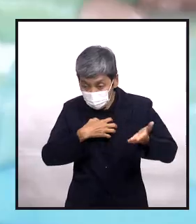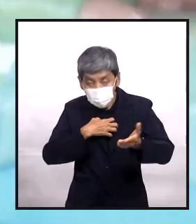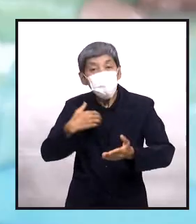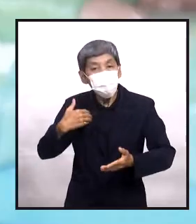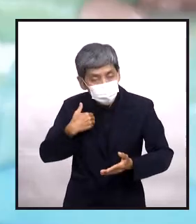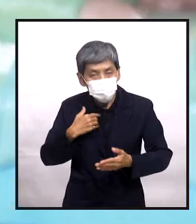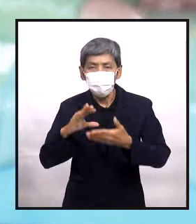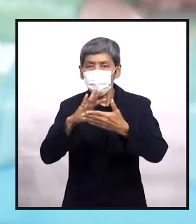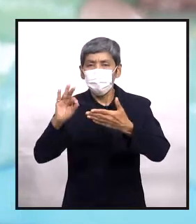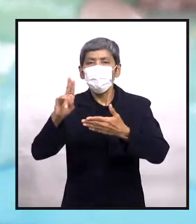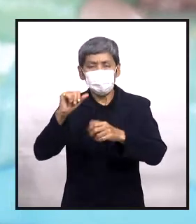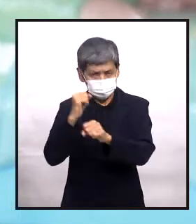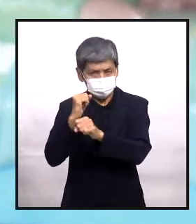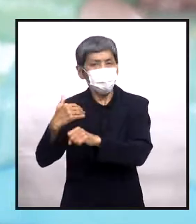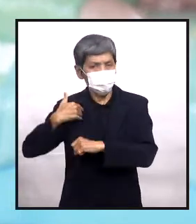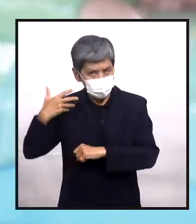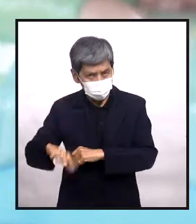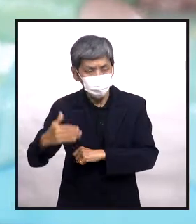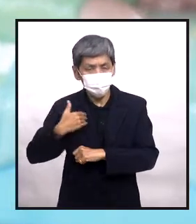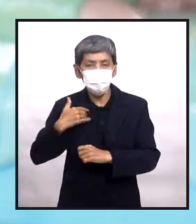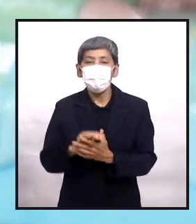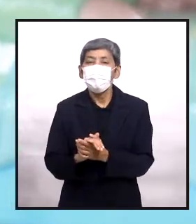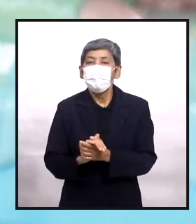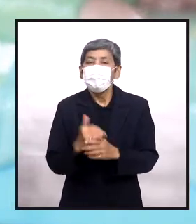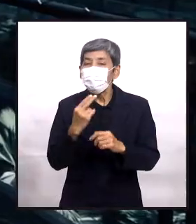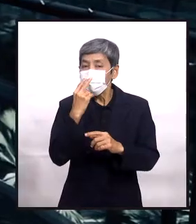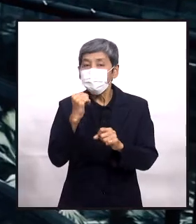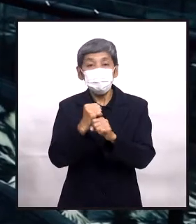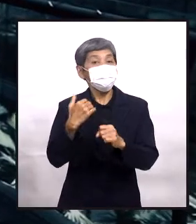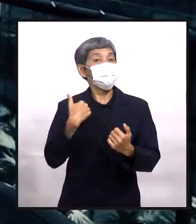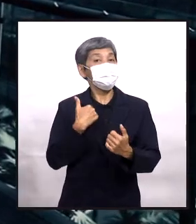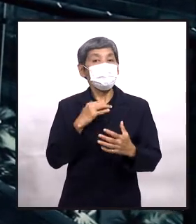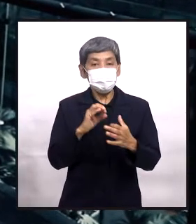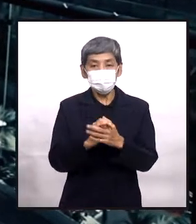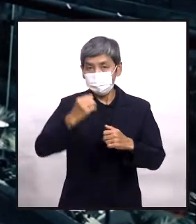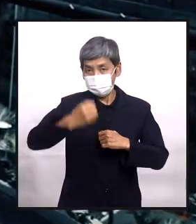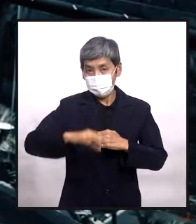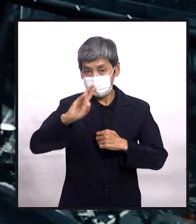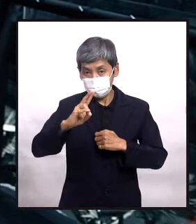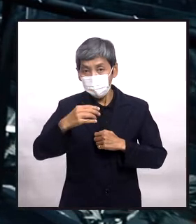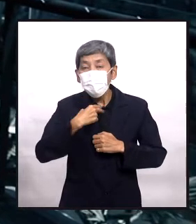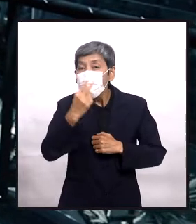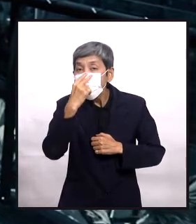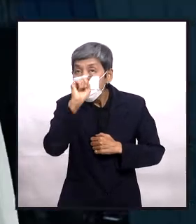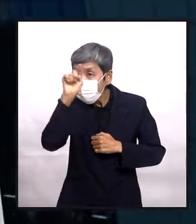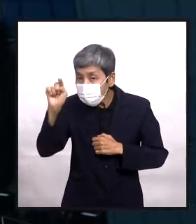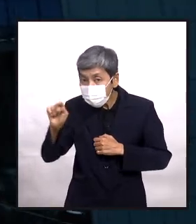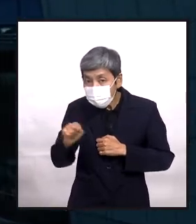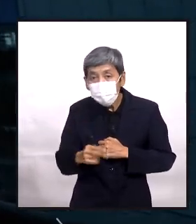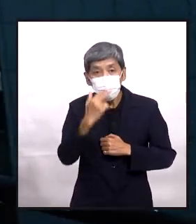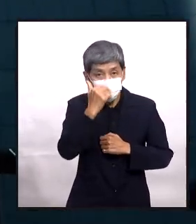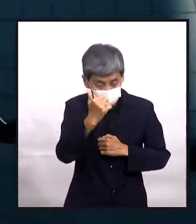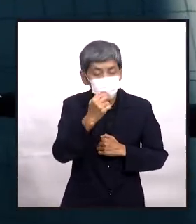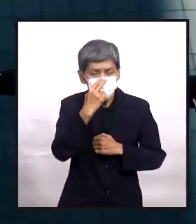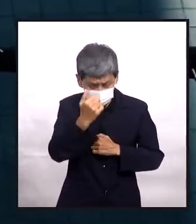มันมีสหประชาชาติเขาทำมาให้แล้วเราเรียกว่า SDG Sustainable Development Goals 17ข้อนะคุณไปเลือกดูเลย อยู่